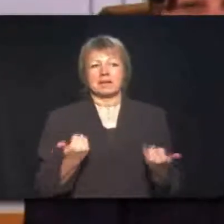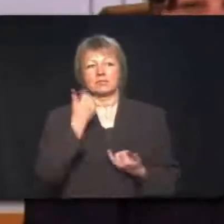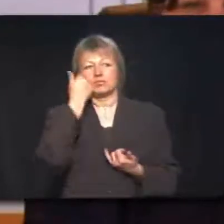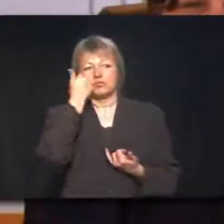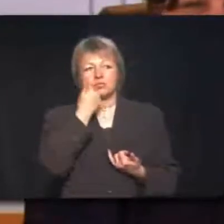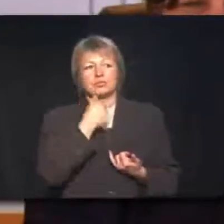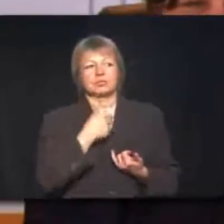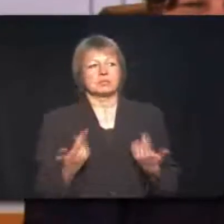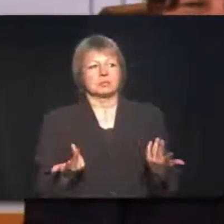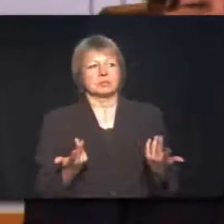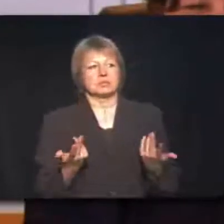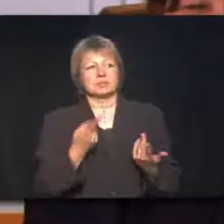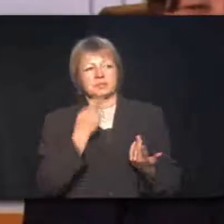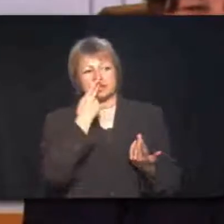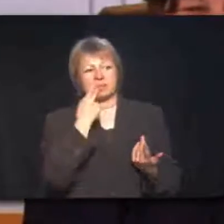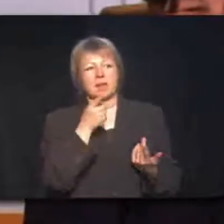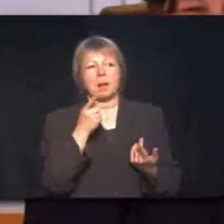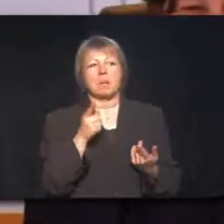motiviert Karten